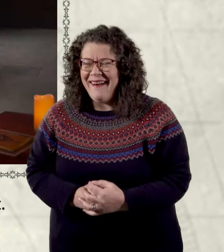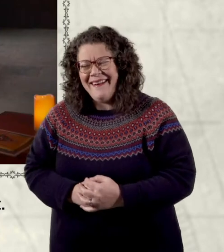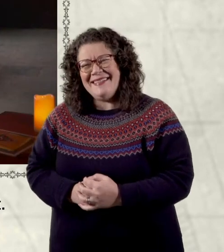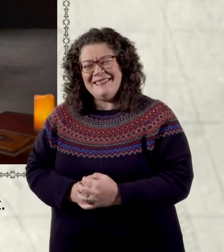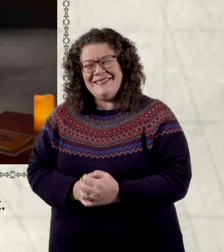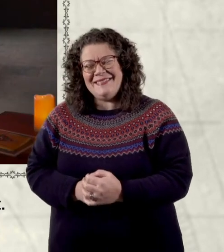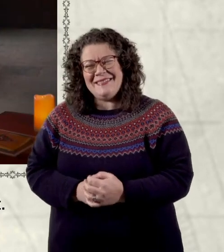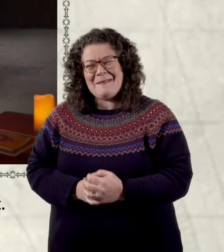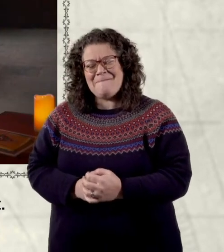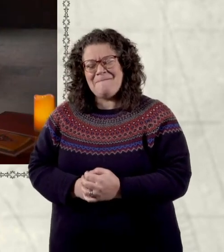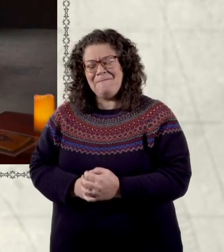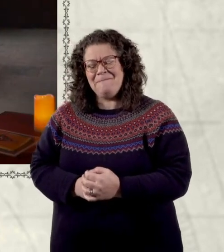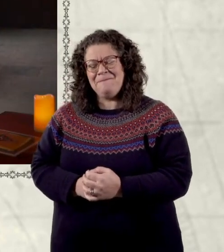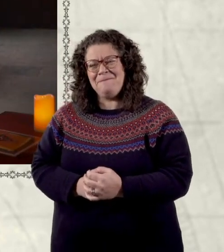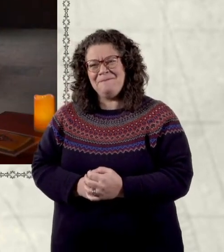sport.